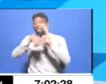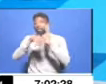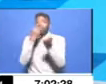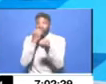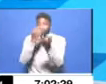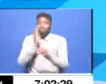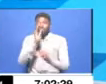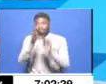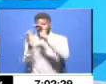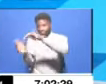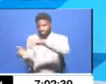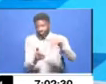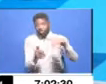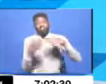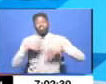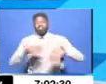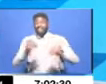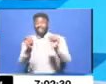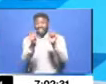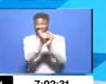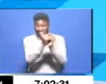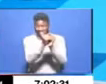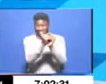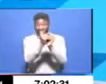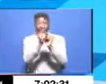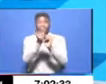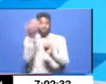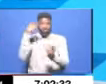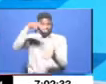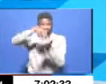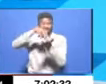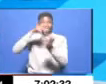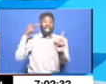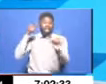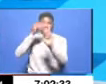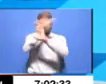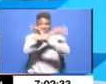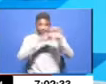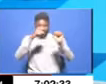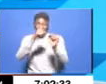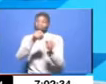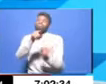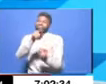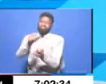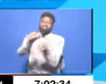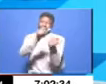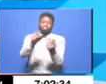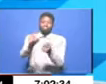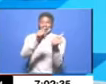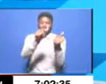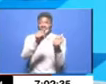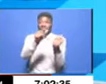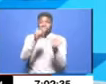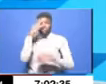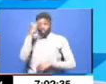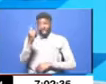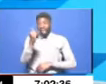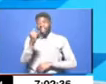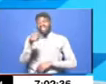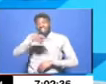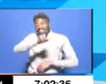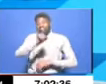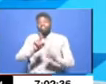Wawaniaji 11 wa urais kati ya 55 wameondolewa baada ya kukosa kuwataja wagombea wenza wao kufikia tarehe